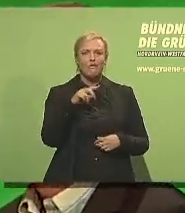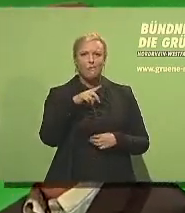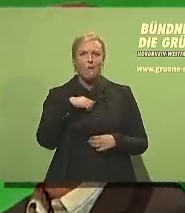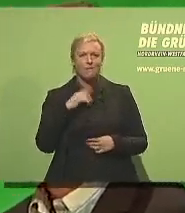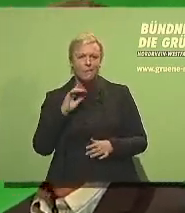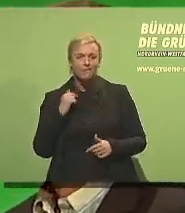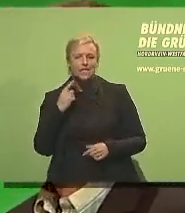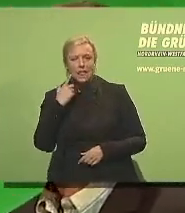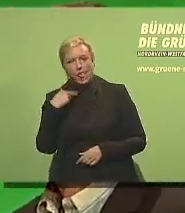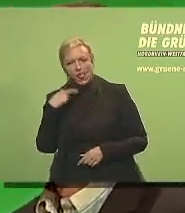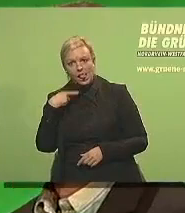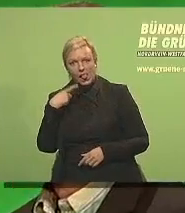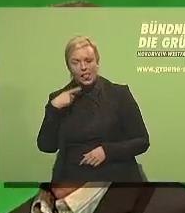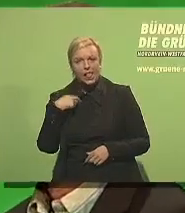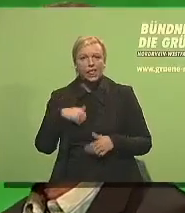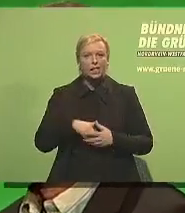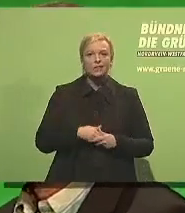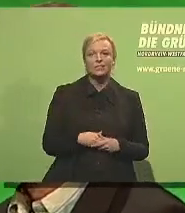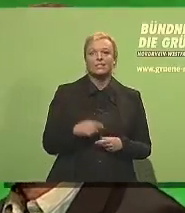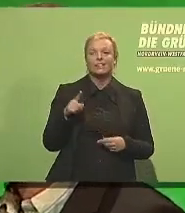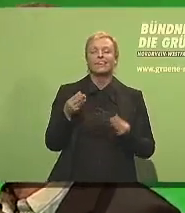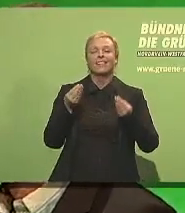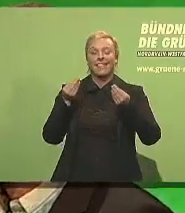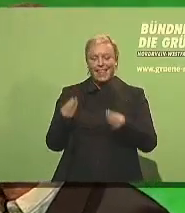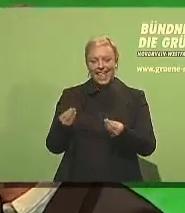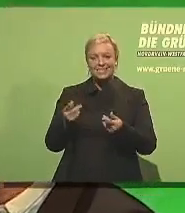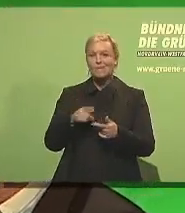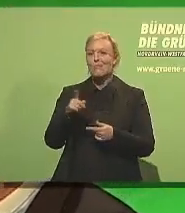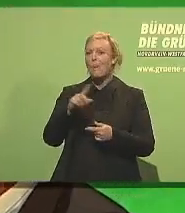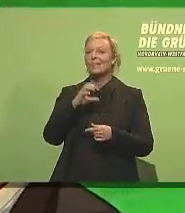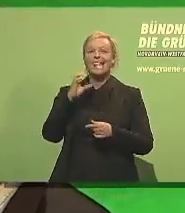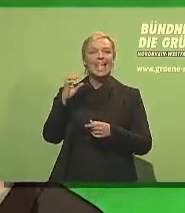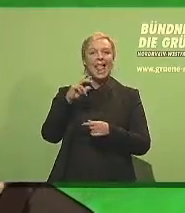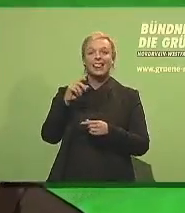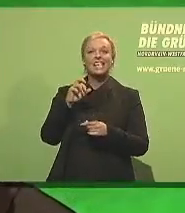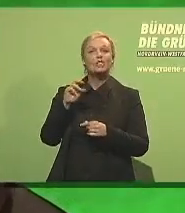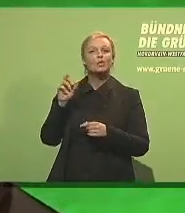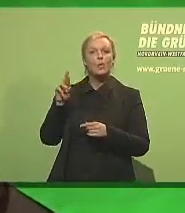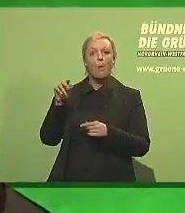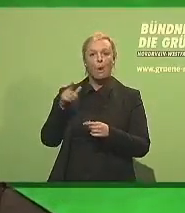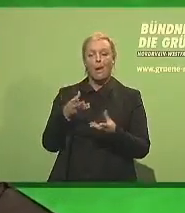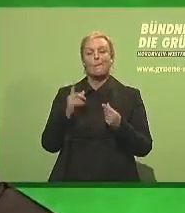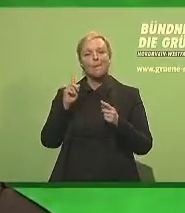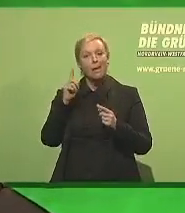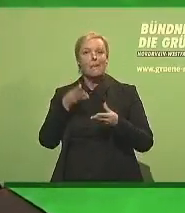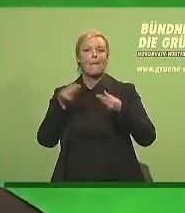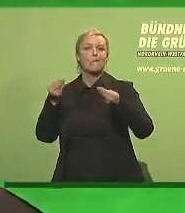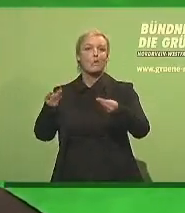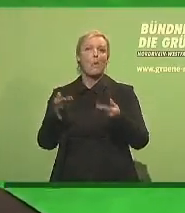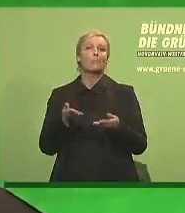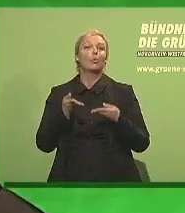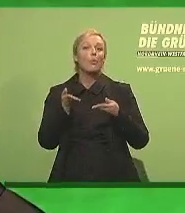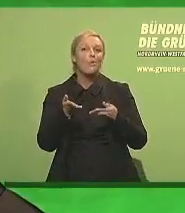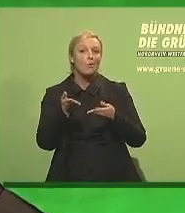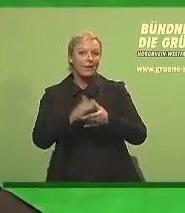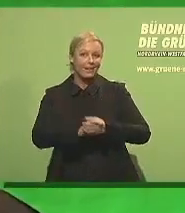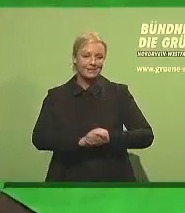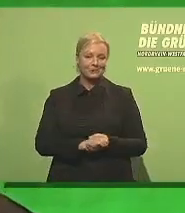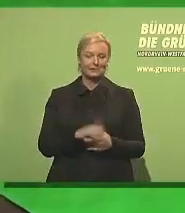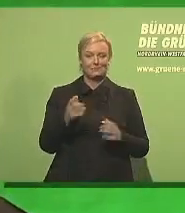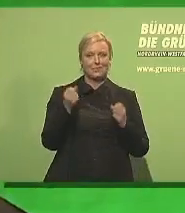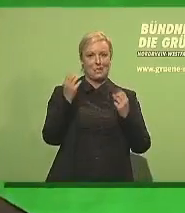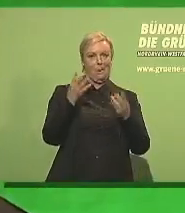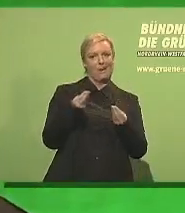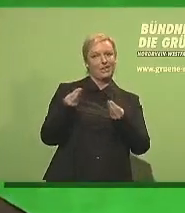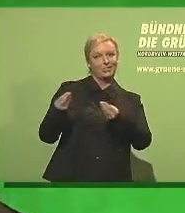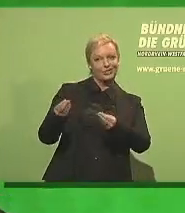dann Claudia den Candy Storm bekommen hat. Deswegen bekommst du jetzt zwar keinen Candy Storm, aber eine Candy Torte. Ja, auch ein ganz neues Geschenk von